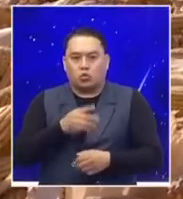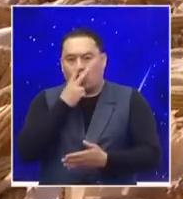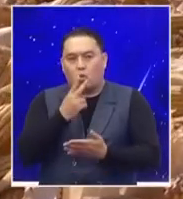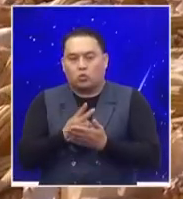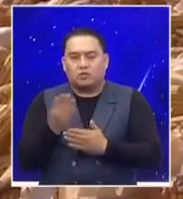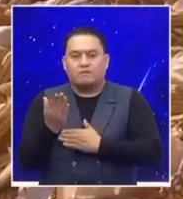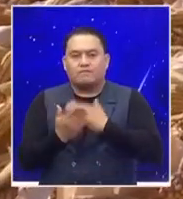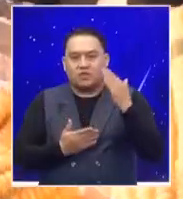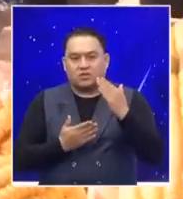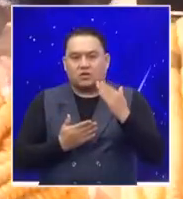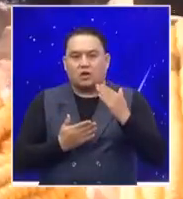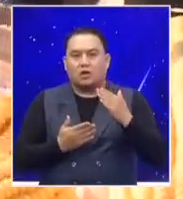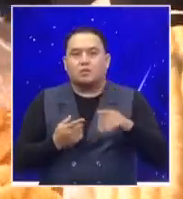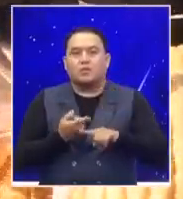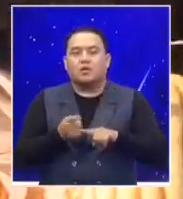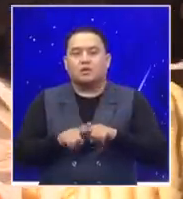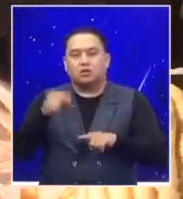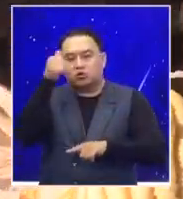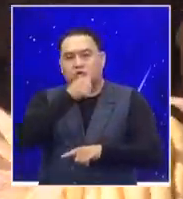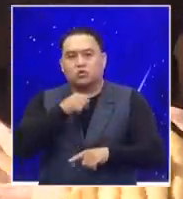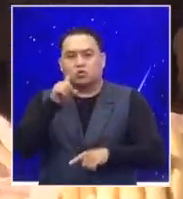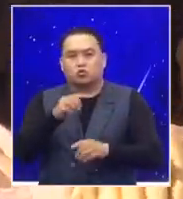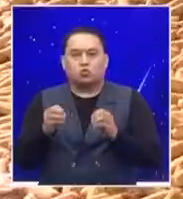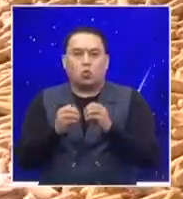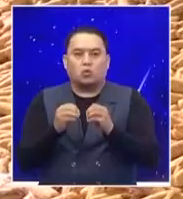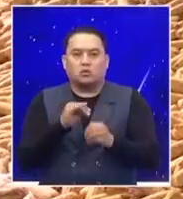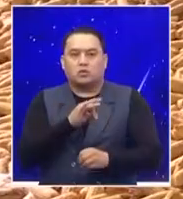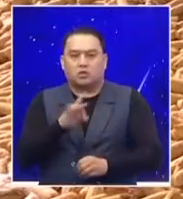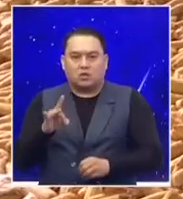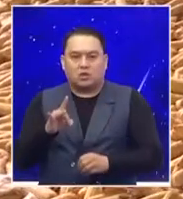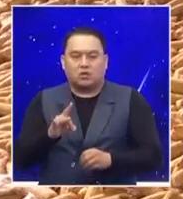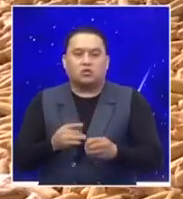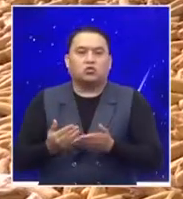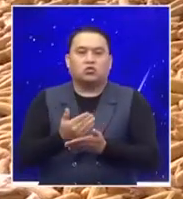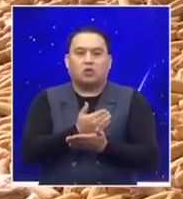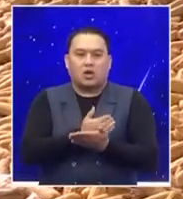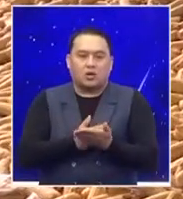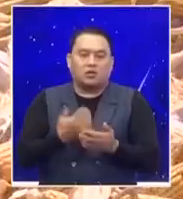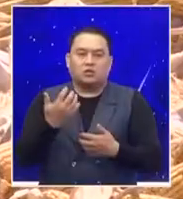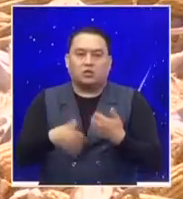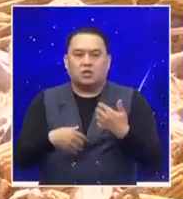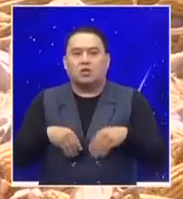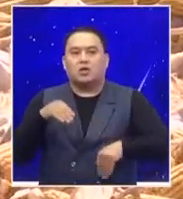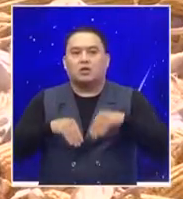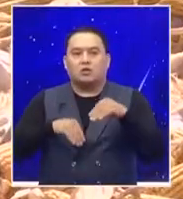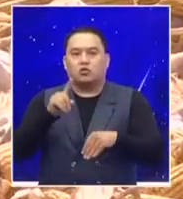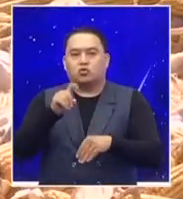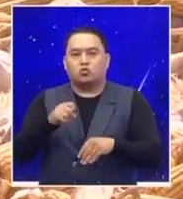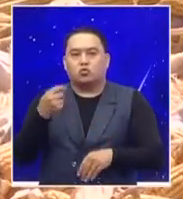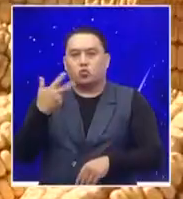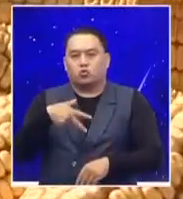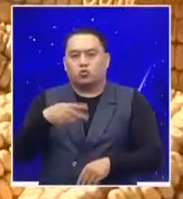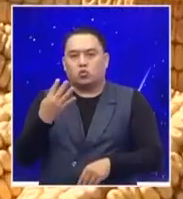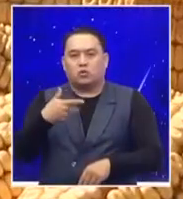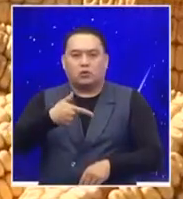көрсеткіші жоғарылардың бірі. Биылғы жылы гектарына 110 центнерден жүгері жинаған, жалпы қожалыққа тиесілі егін алқабы 134 гектар,